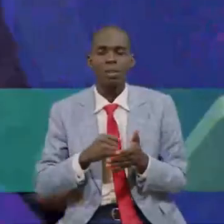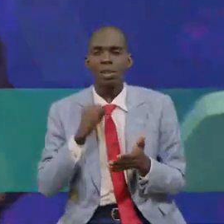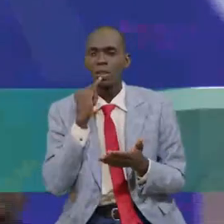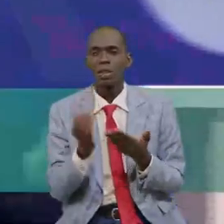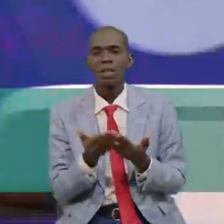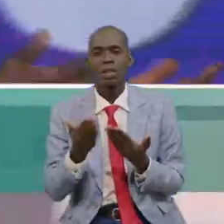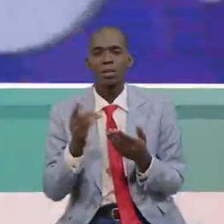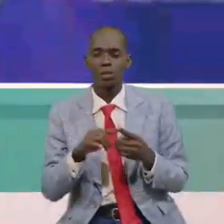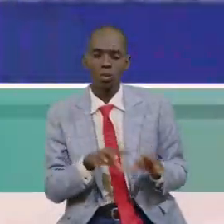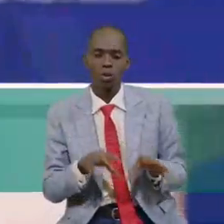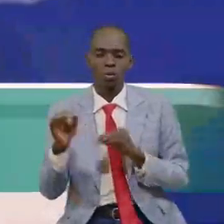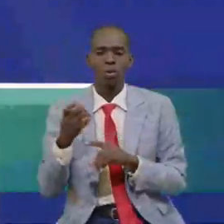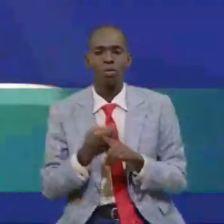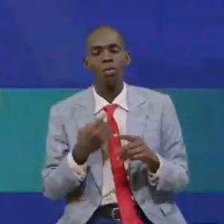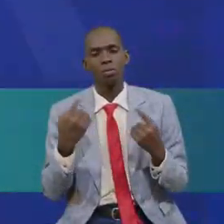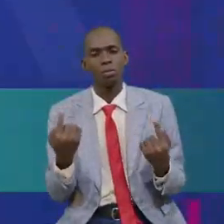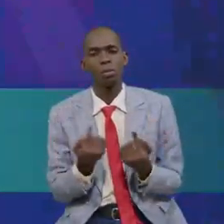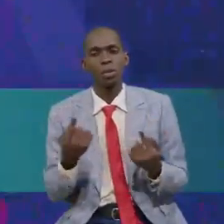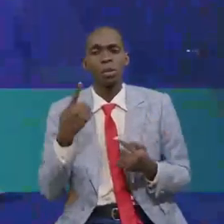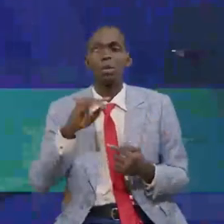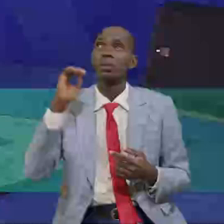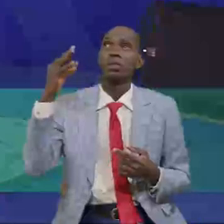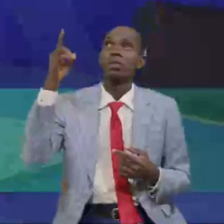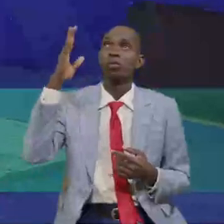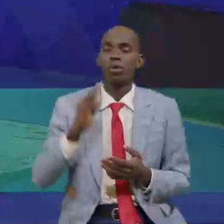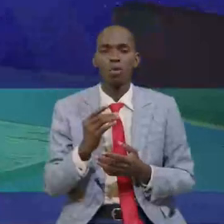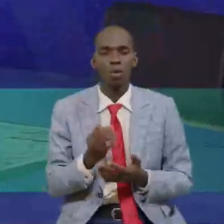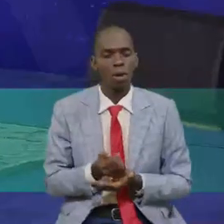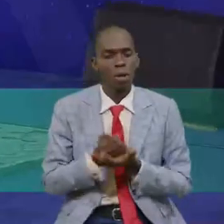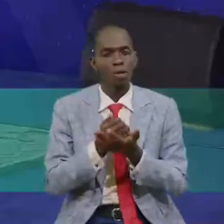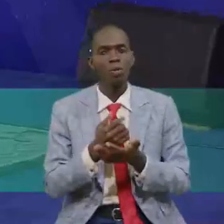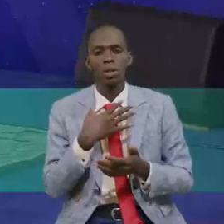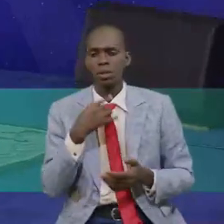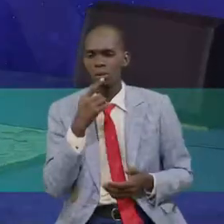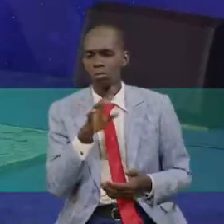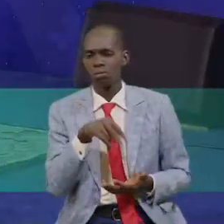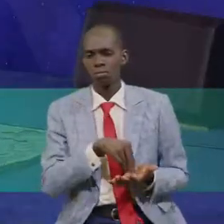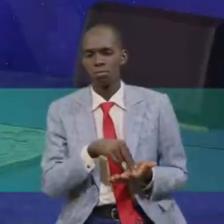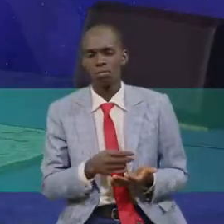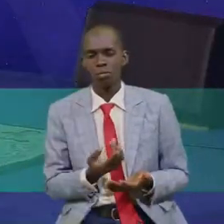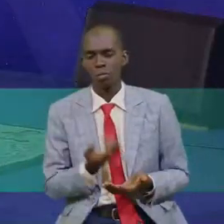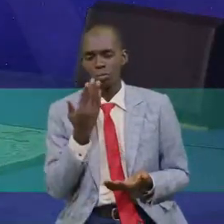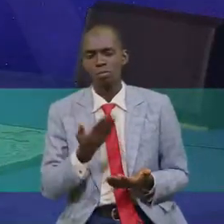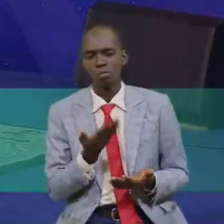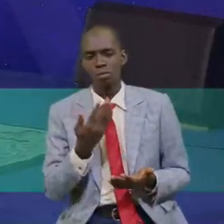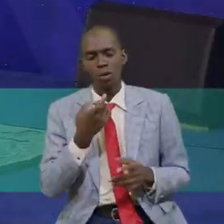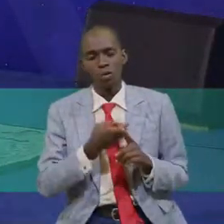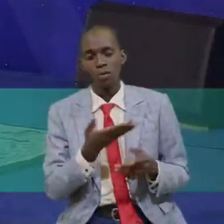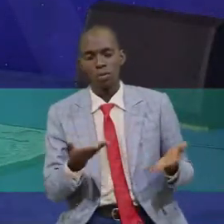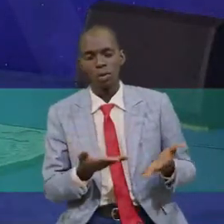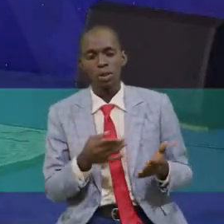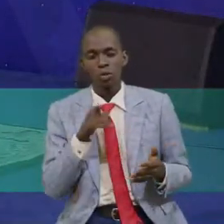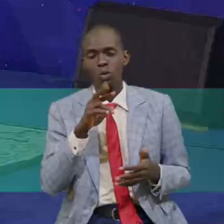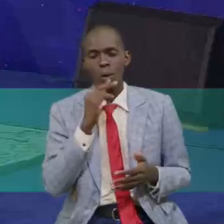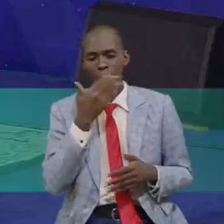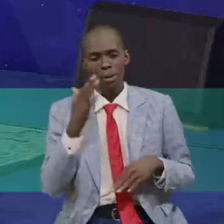à abandonner l'iniquité. La grâce de Dieu vous conduit, vous aide. Et dit, lève-toi, ça ce n'est pas ta place, tu es meilleur que ça, tu